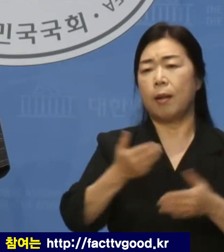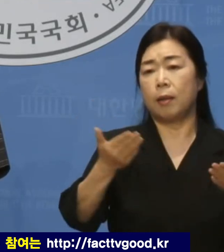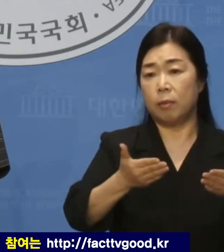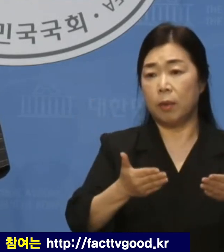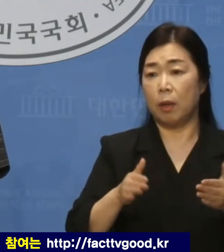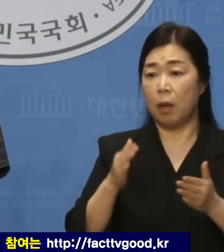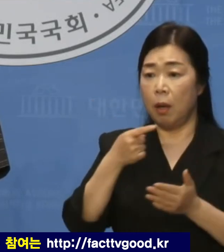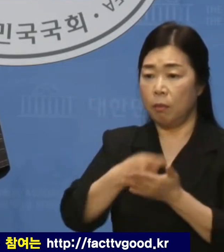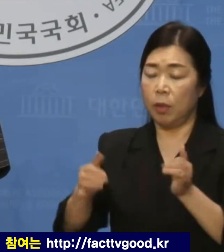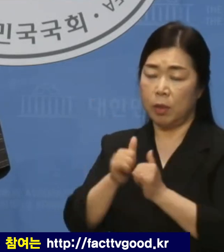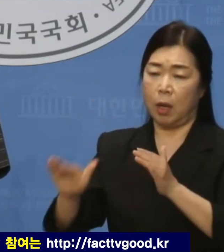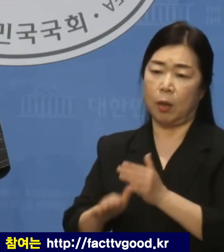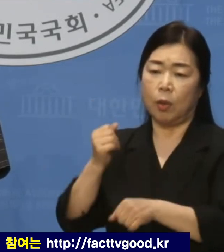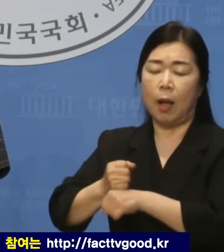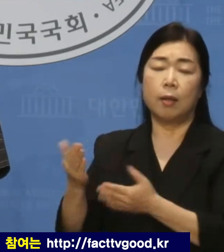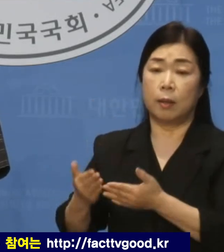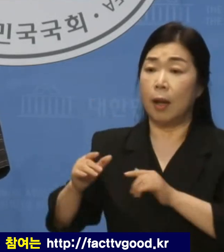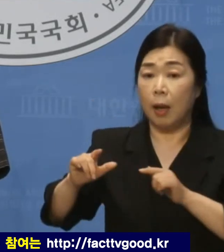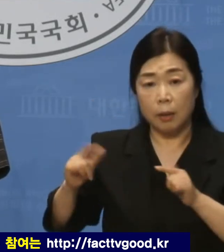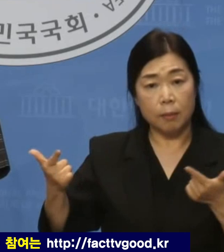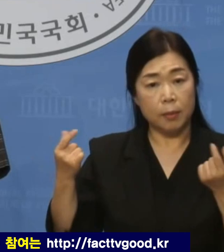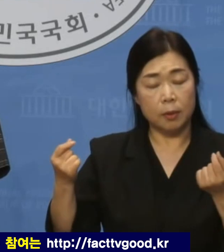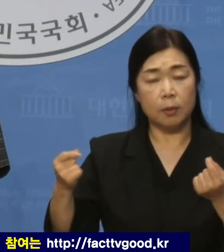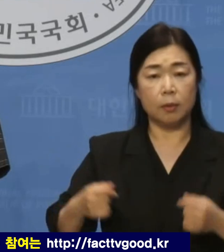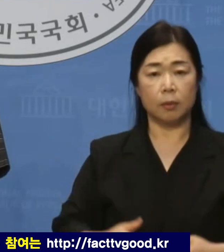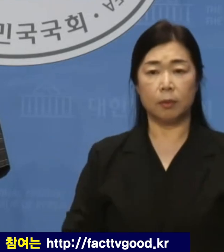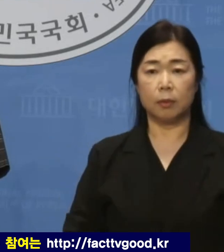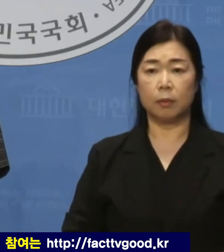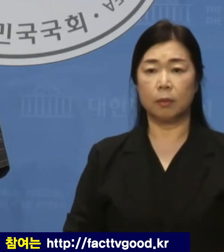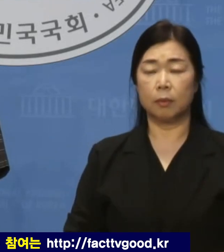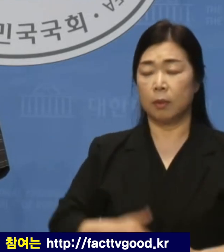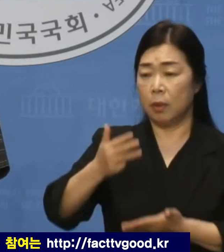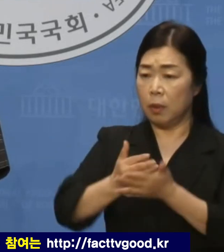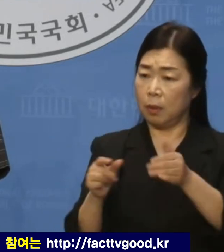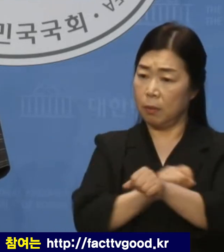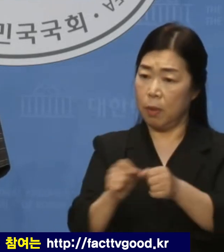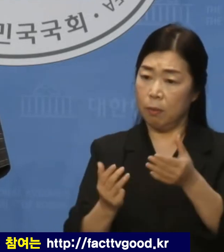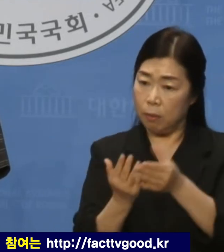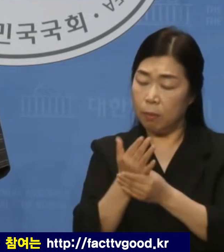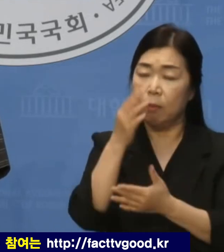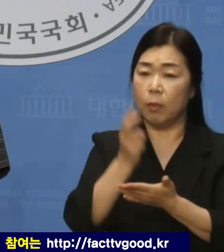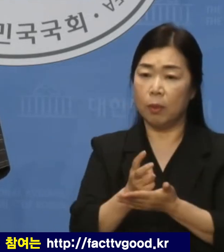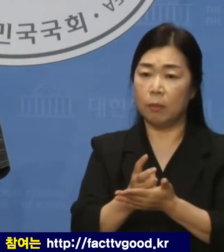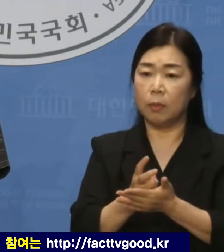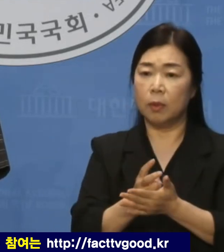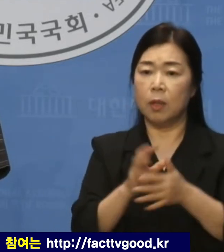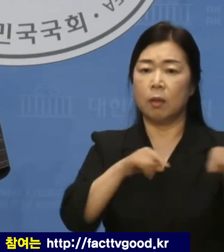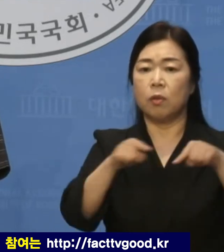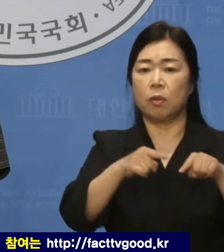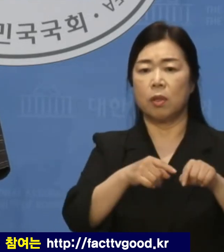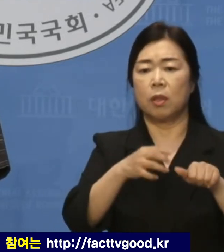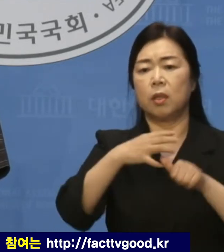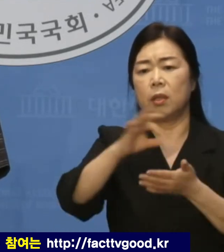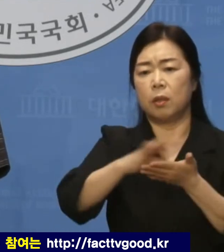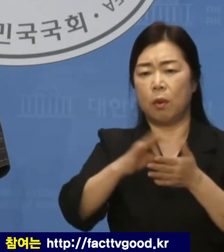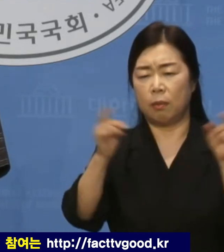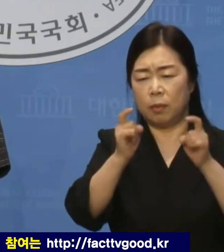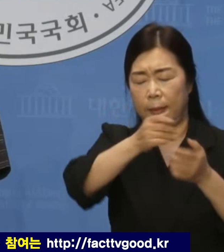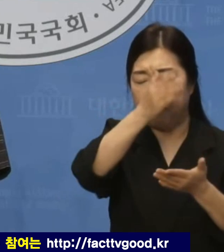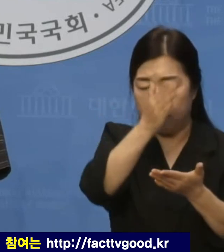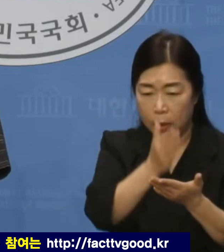몫이지 유가족들이 해야 할 일은 아니지 않습니까? 이태원 특별법을 정쟁화하는 것을 그만